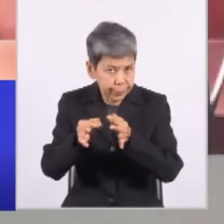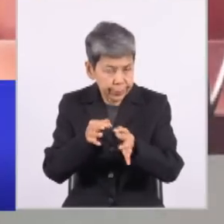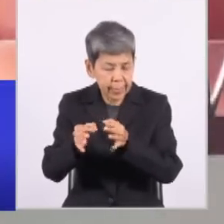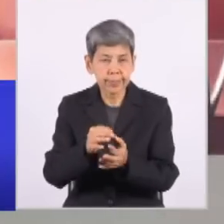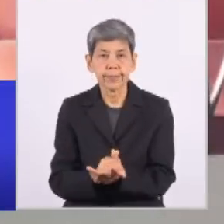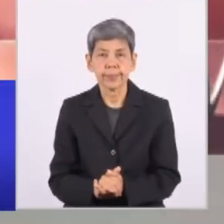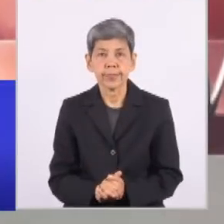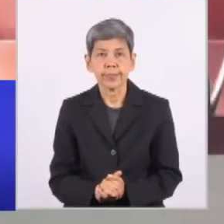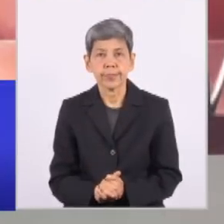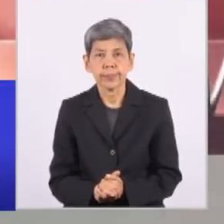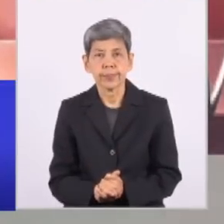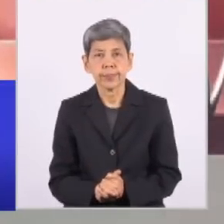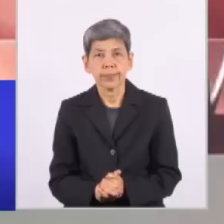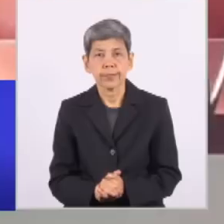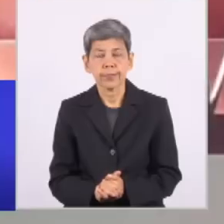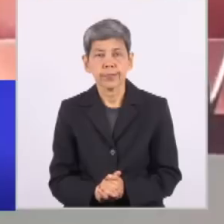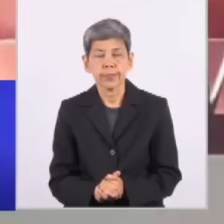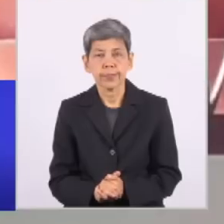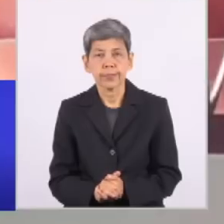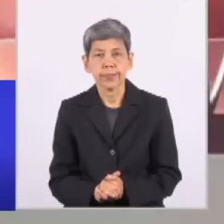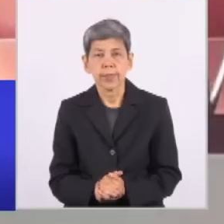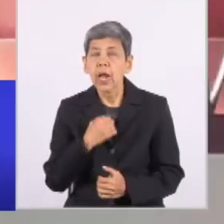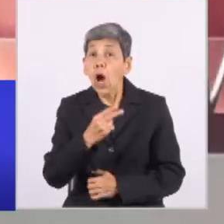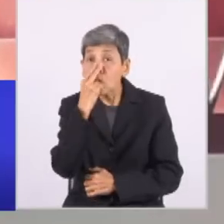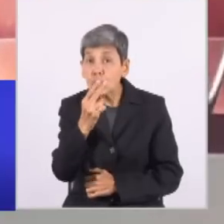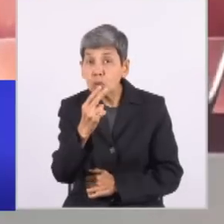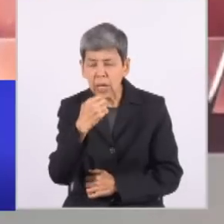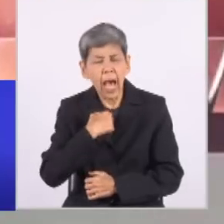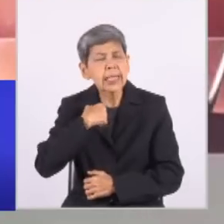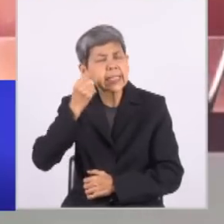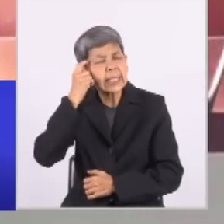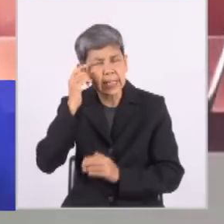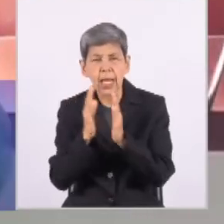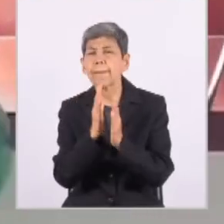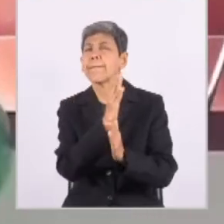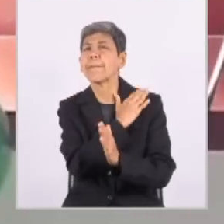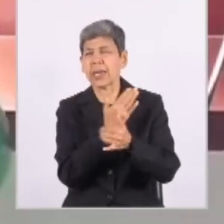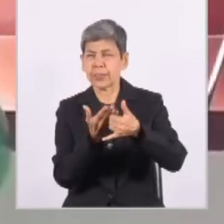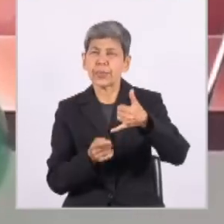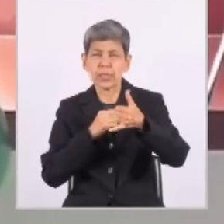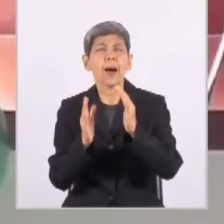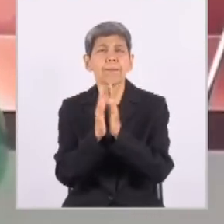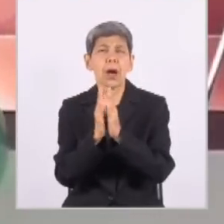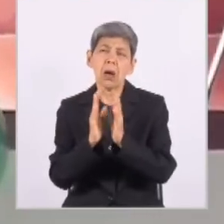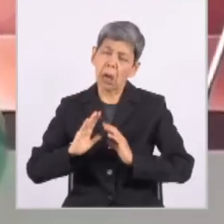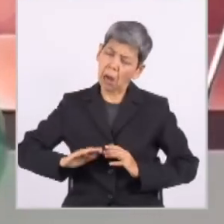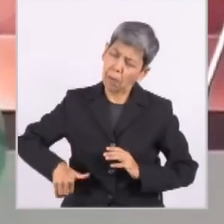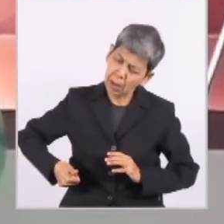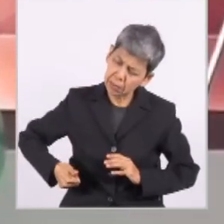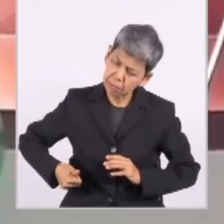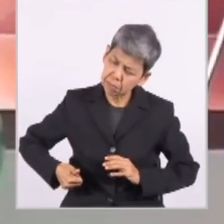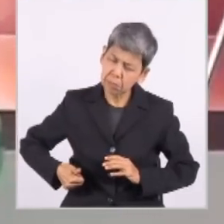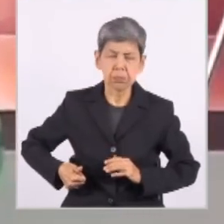ครับพระในคลิปเอ่อพ่อสันนิษฐานว่าถ้าไม่ถ้าจะเป็นพระเขมรก็น่าจะเดินทางมา